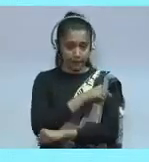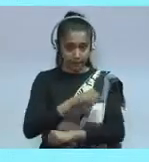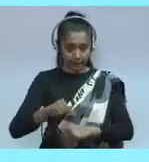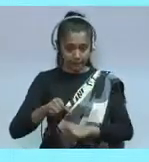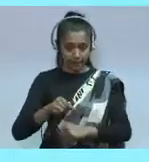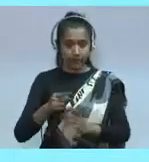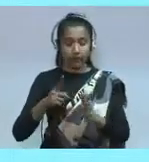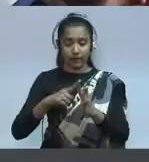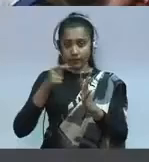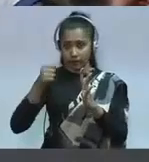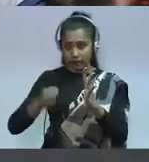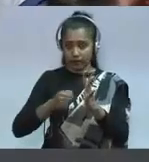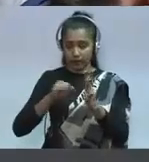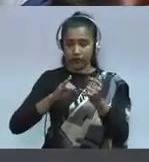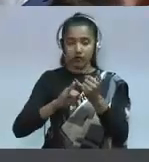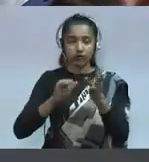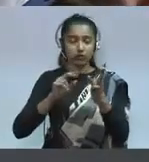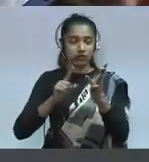සුමේද රත්නායක,